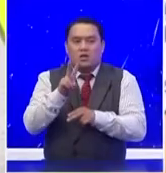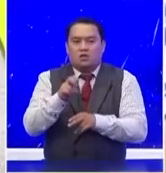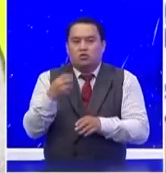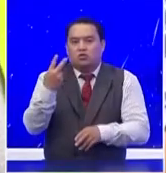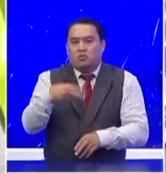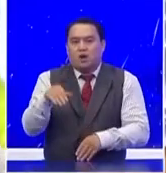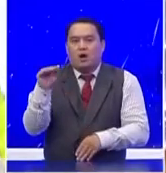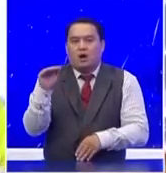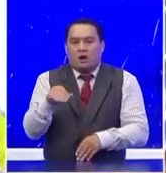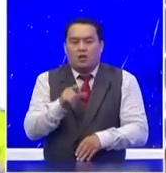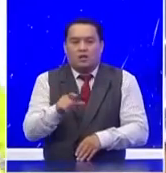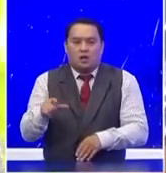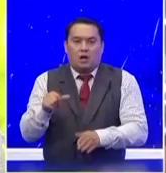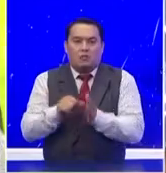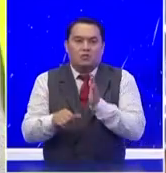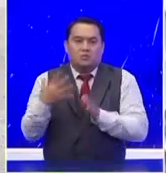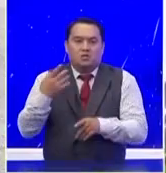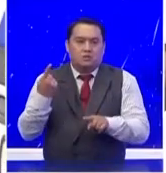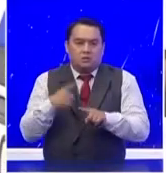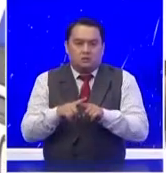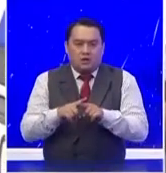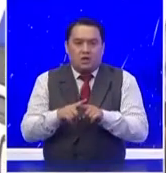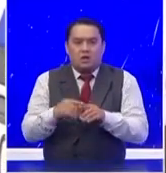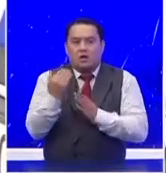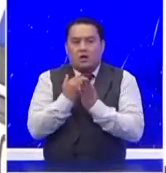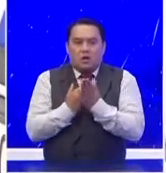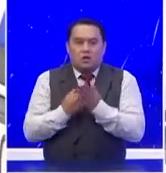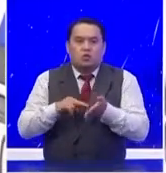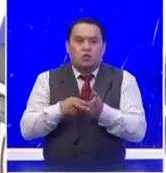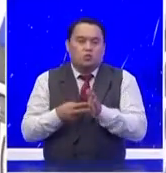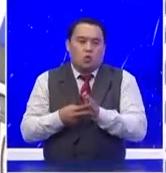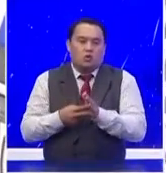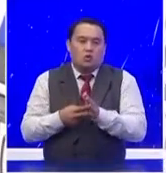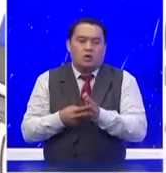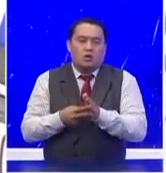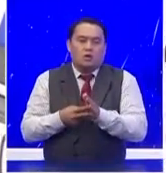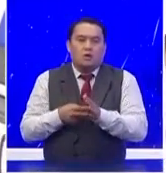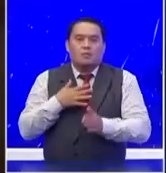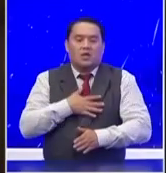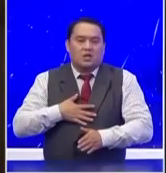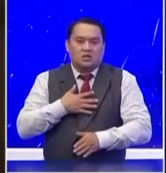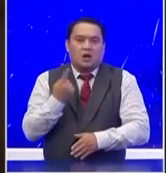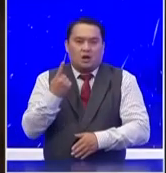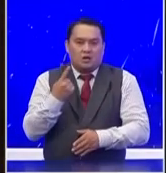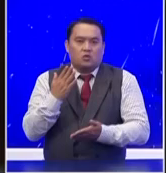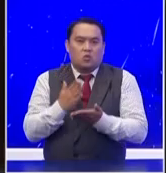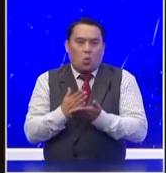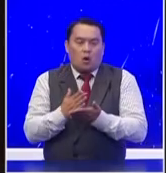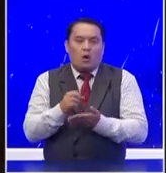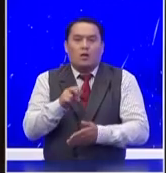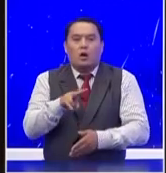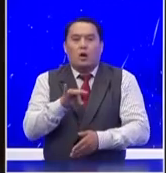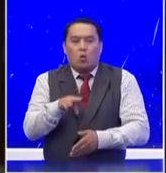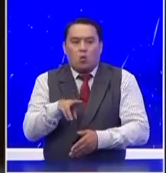220 адам мен 65 техника жұмылдырылған. Жұмыс кестесі жоспар бойынша тек алаңдатарлық бір мәселе бар. Ол Алакөл